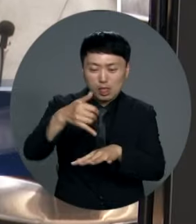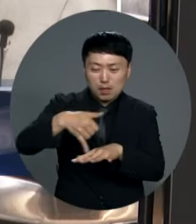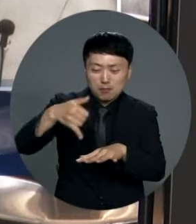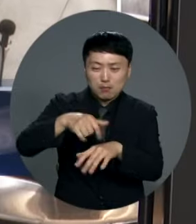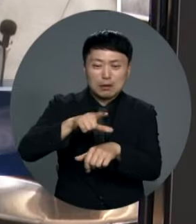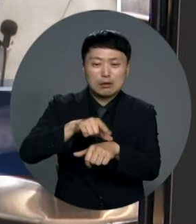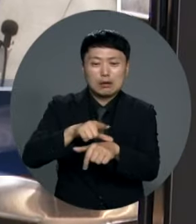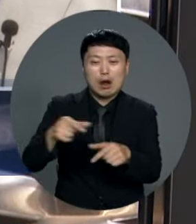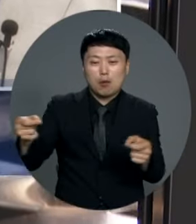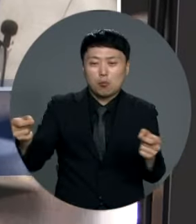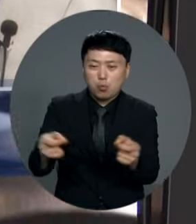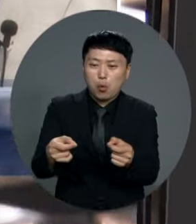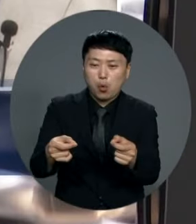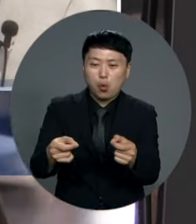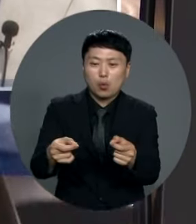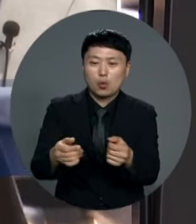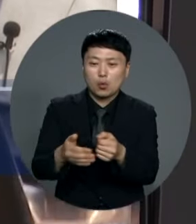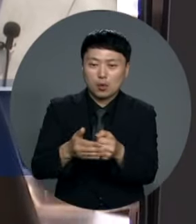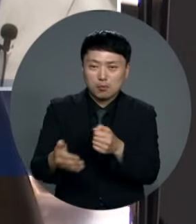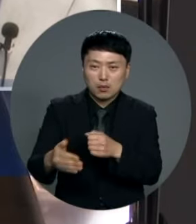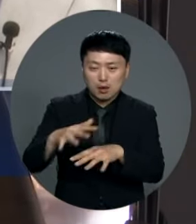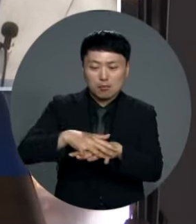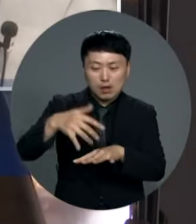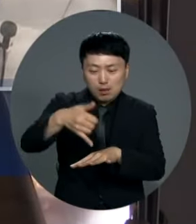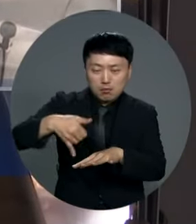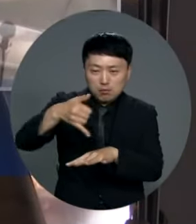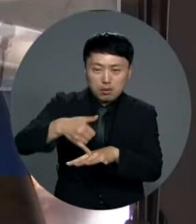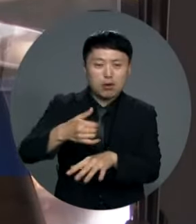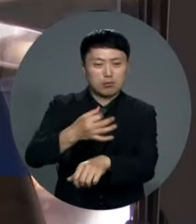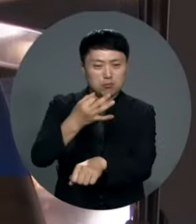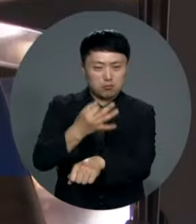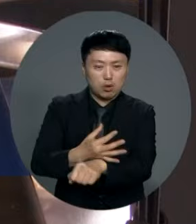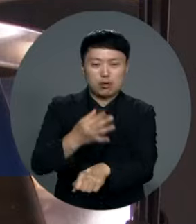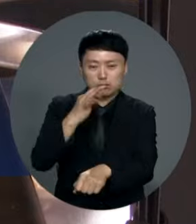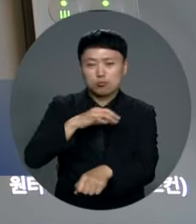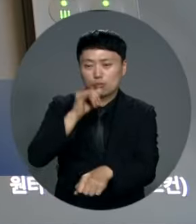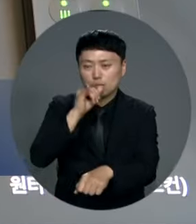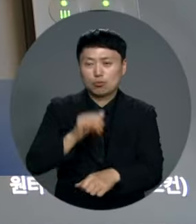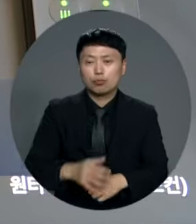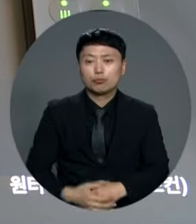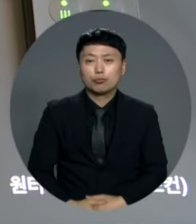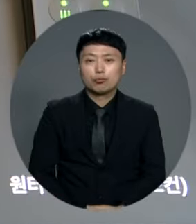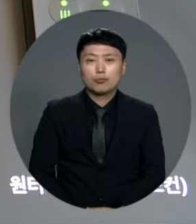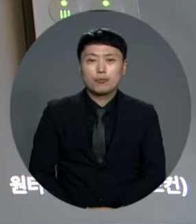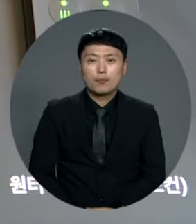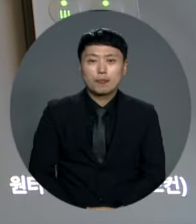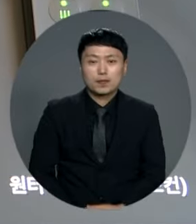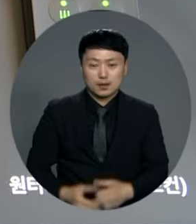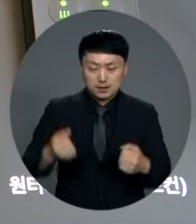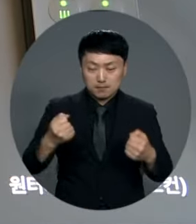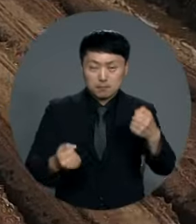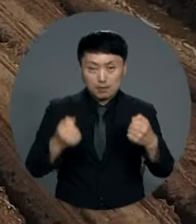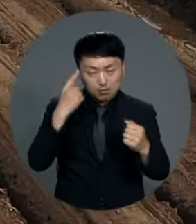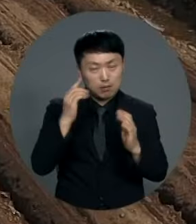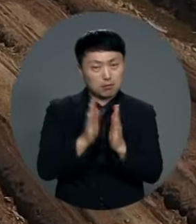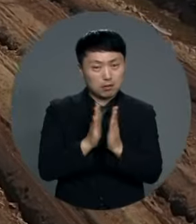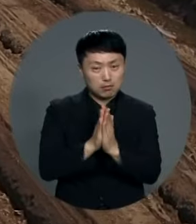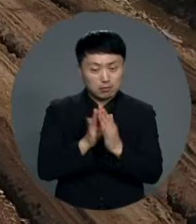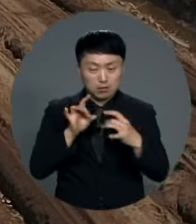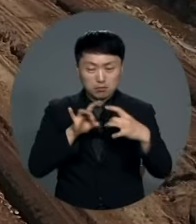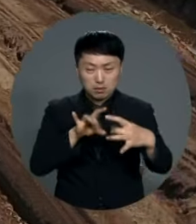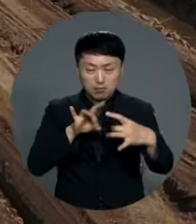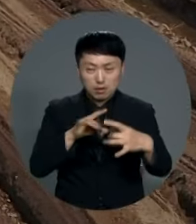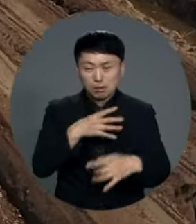감소돼서 전반적으로 농작업의 편의성이 향상되는 효과가 나타나는 것으로. 자율주행 농기계가